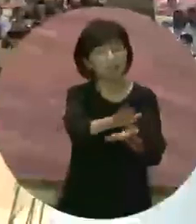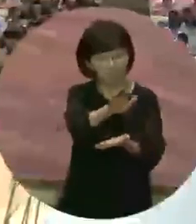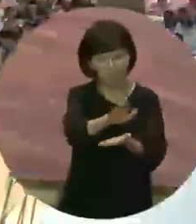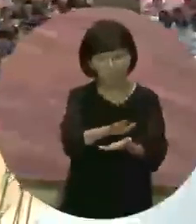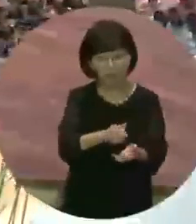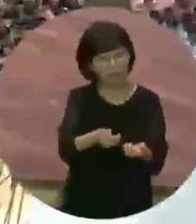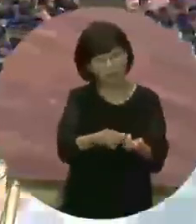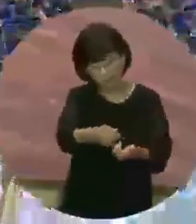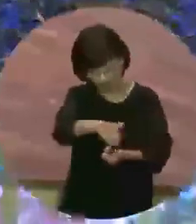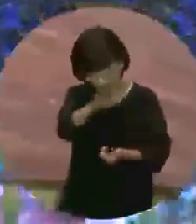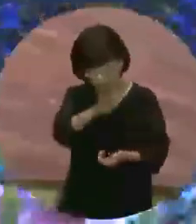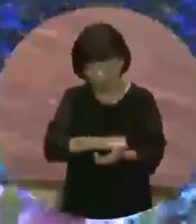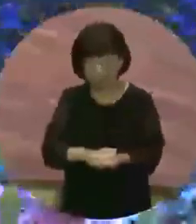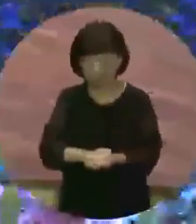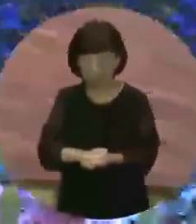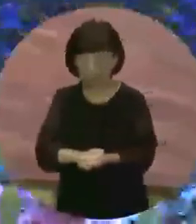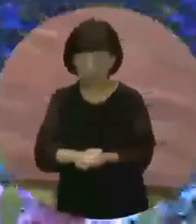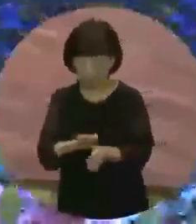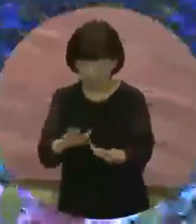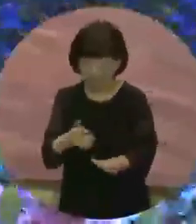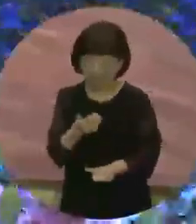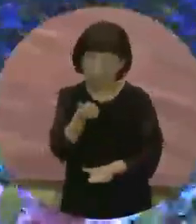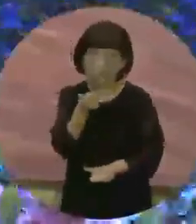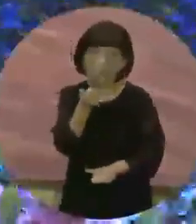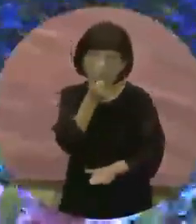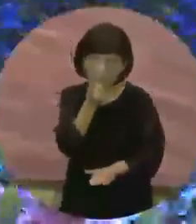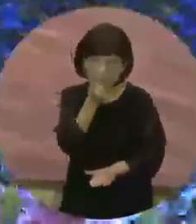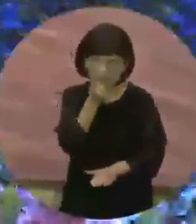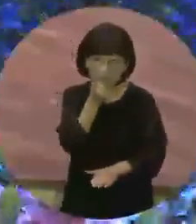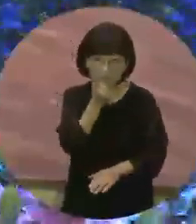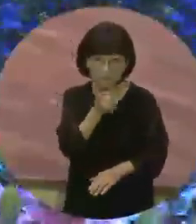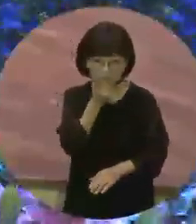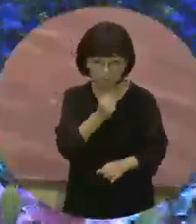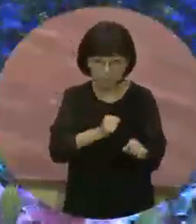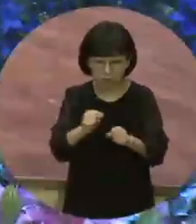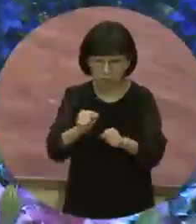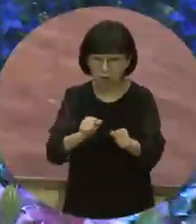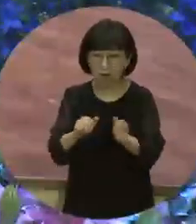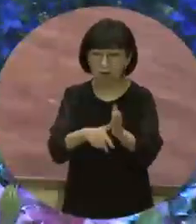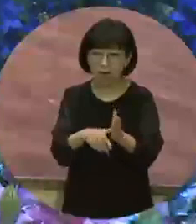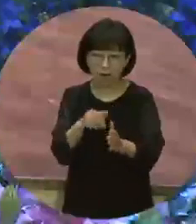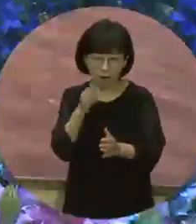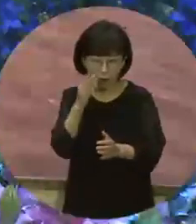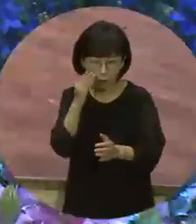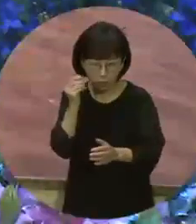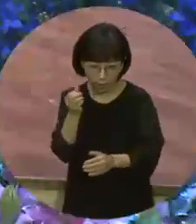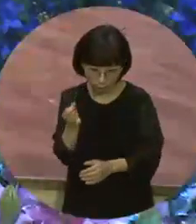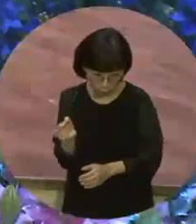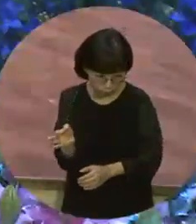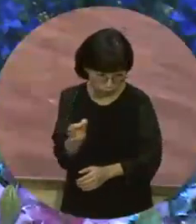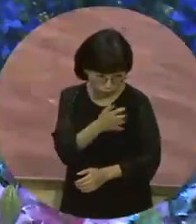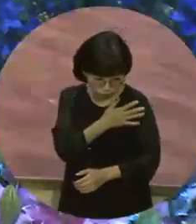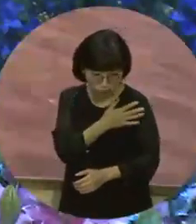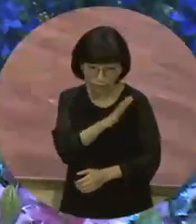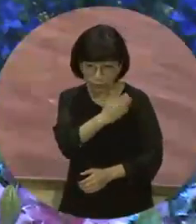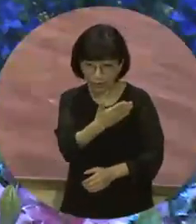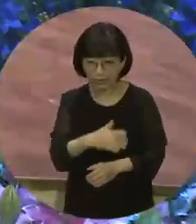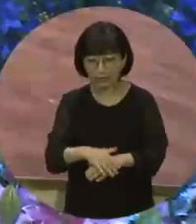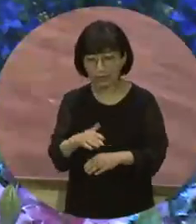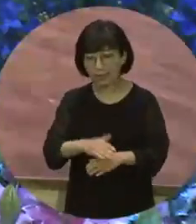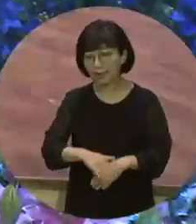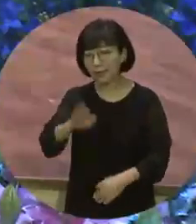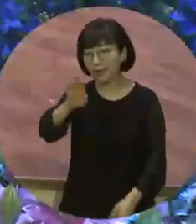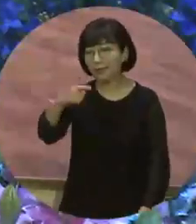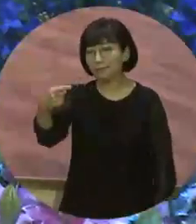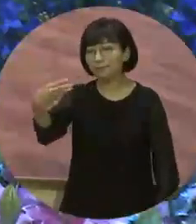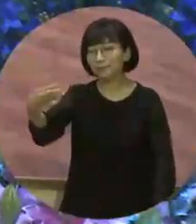이삭이 하는 일마다 너무 잘 돼가지고 자신들의 땅에서 거부가 되니까 블레셋